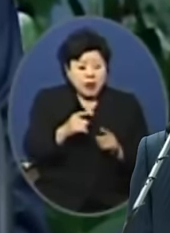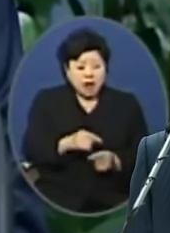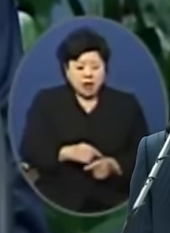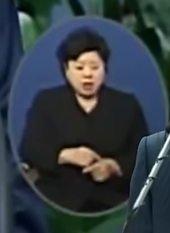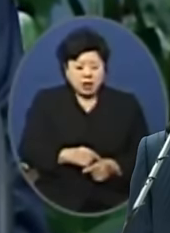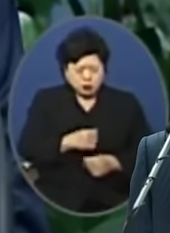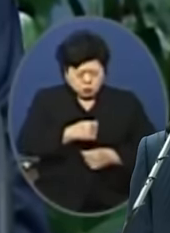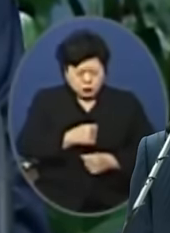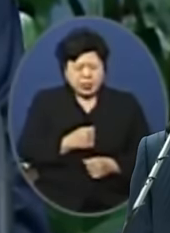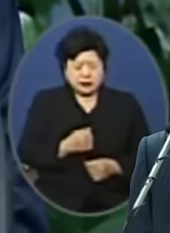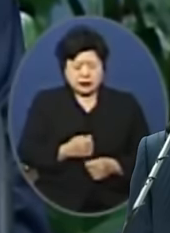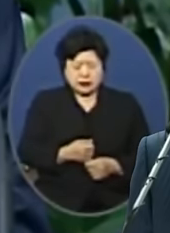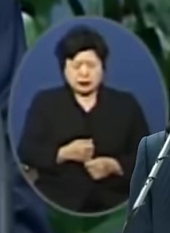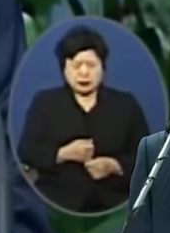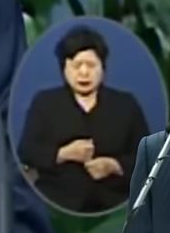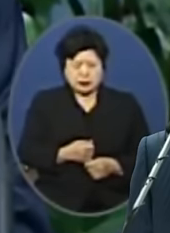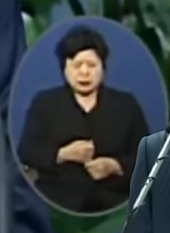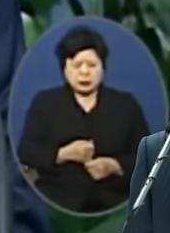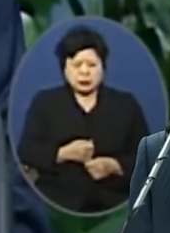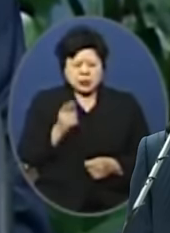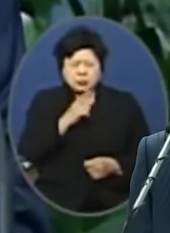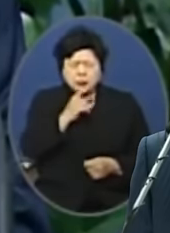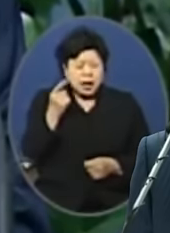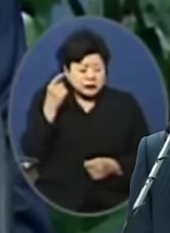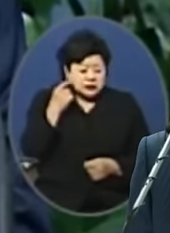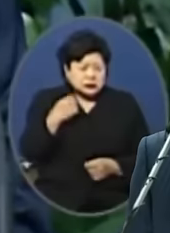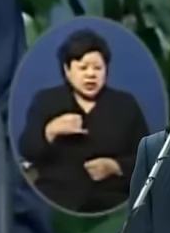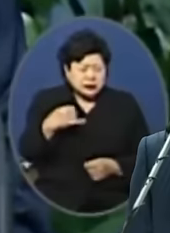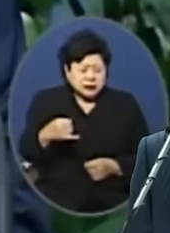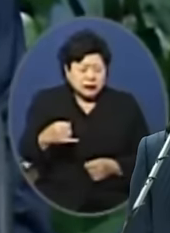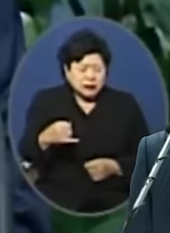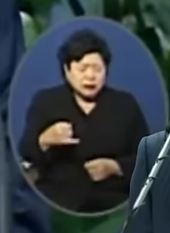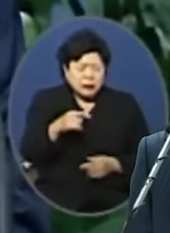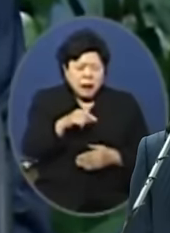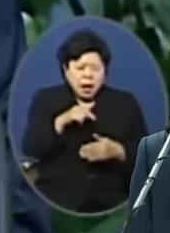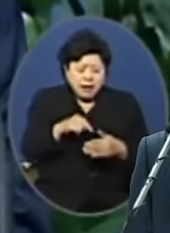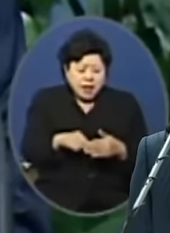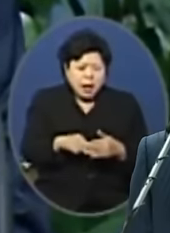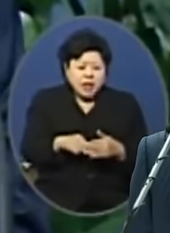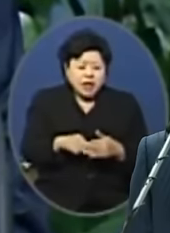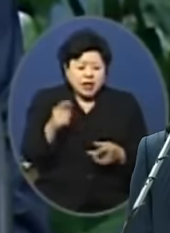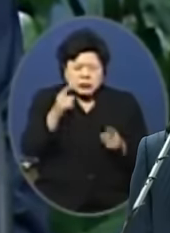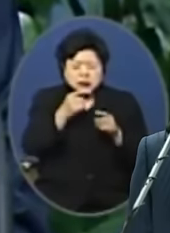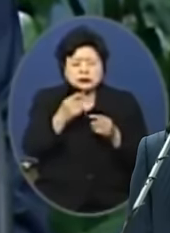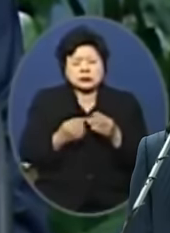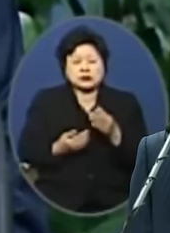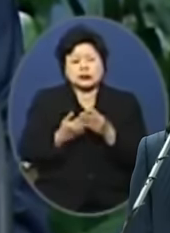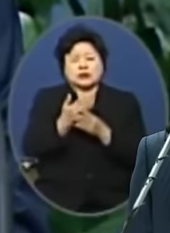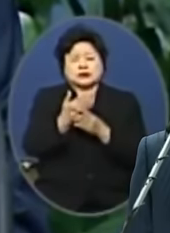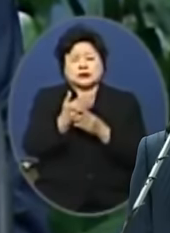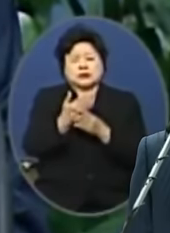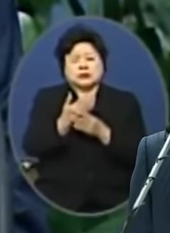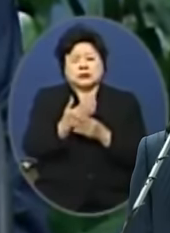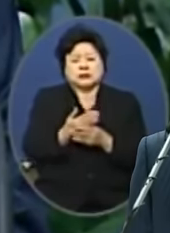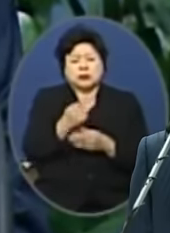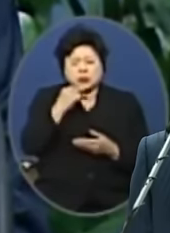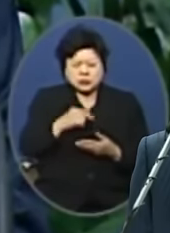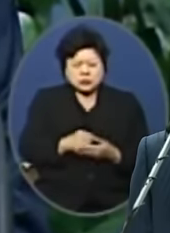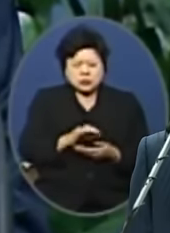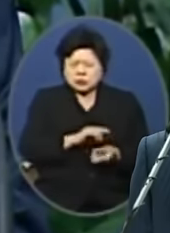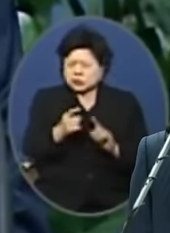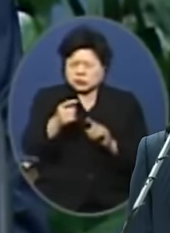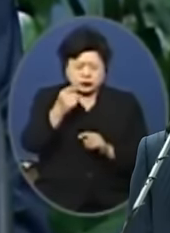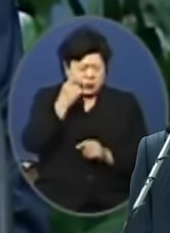쉽게 말할 수 있지만은 그것을 들은 아들이나 딸의 마음 속에는 상처가 되어 남아 있고 쉽게